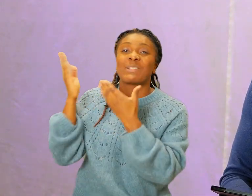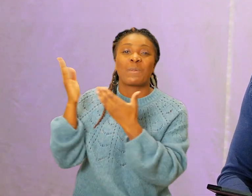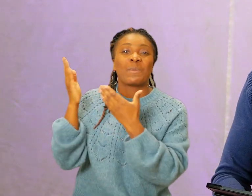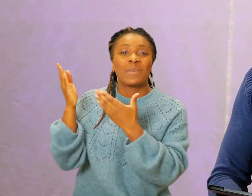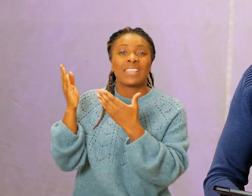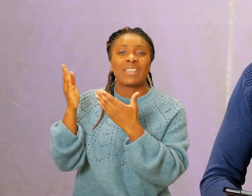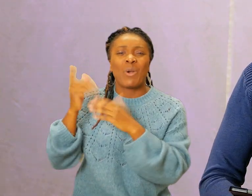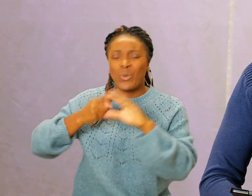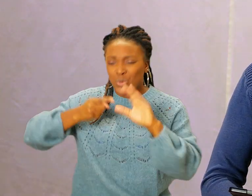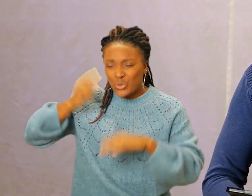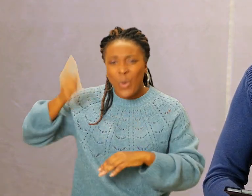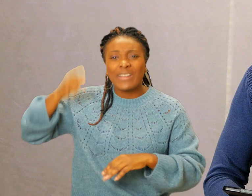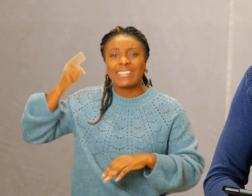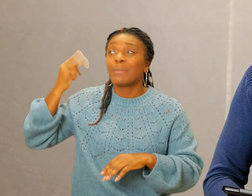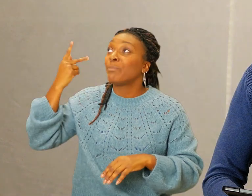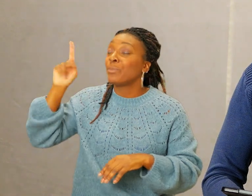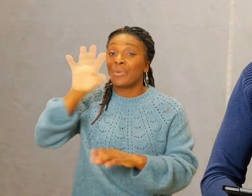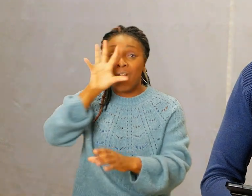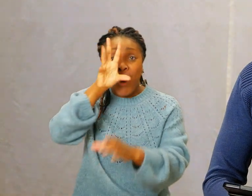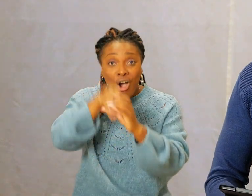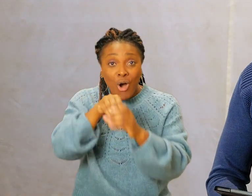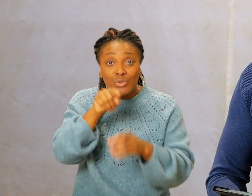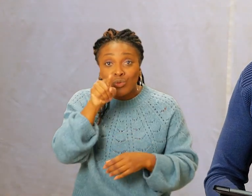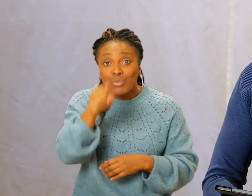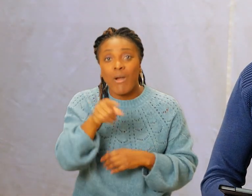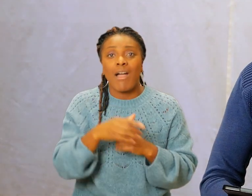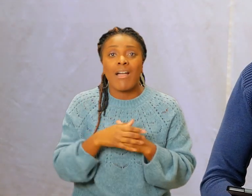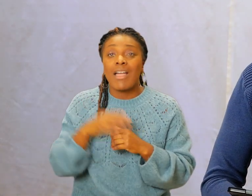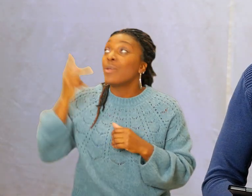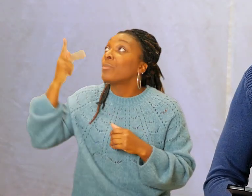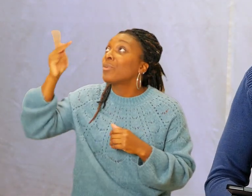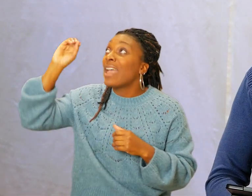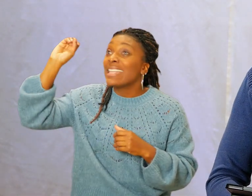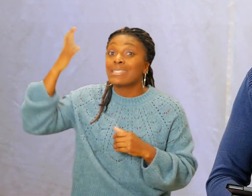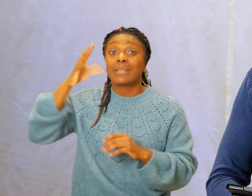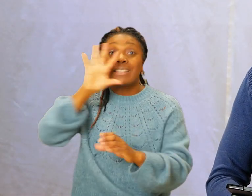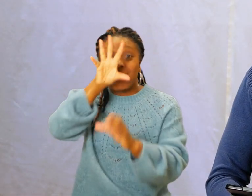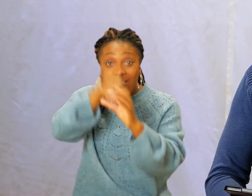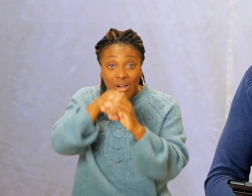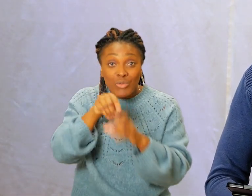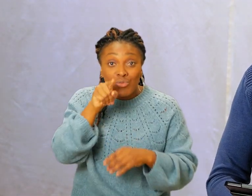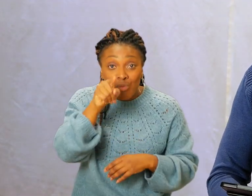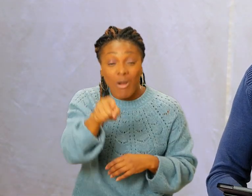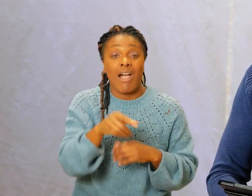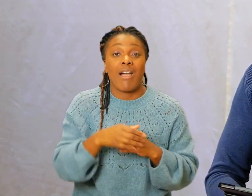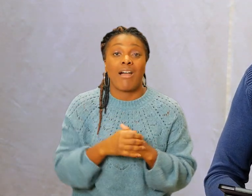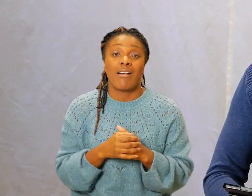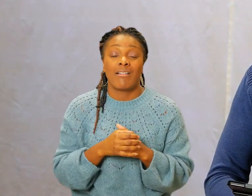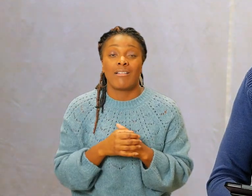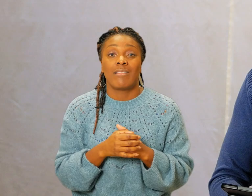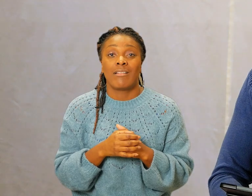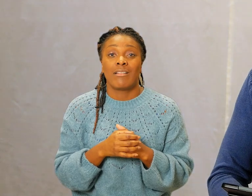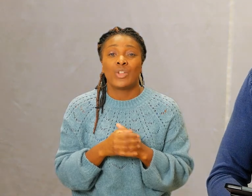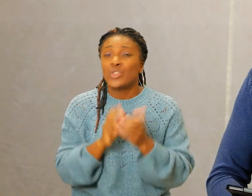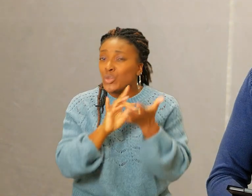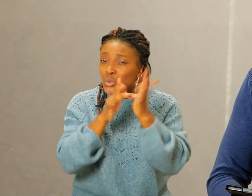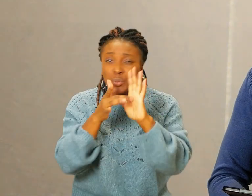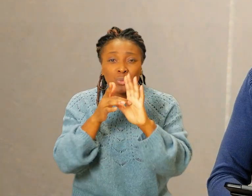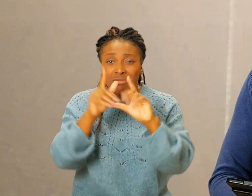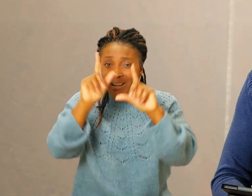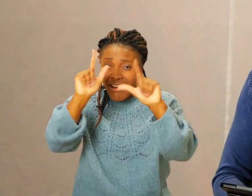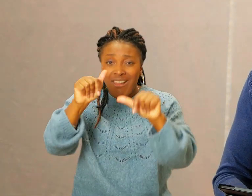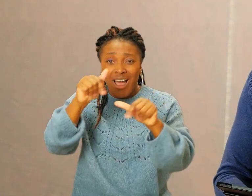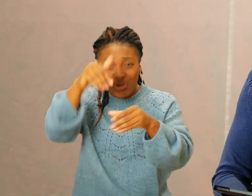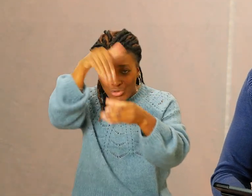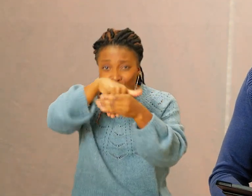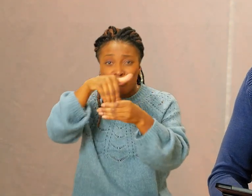son autorité en toi, a placé son esprit en toi, a placé en toi tout ce qu'il faut